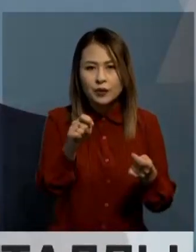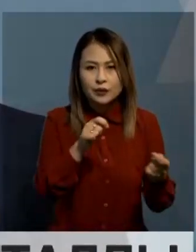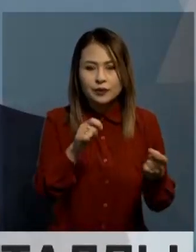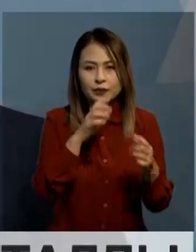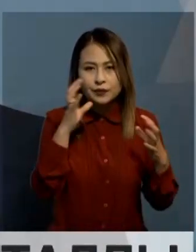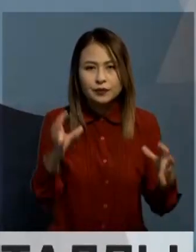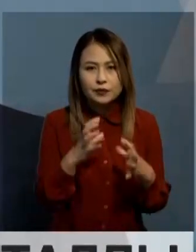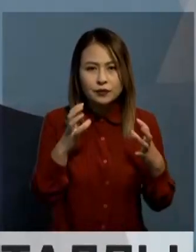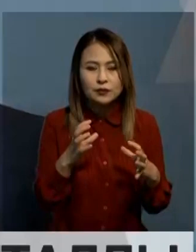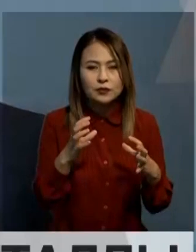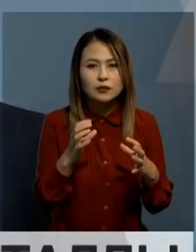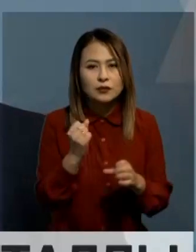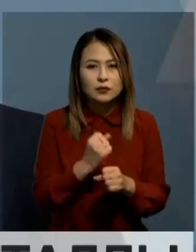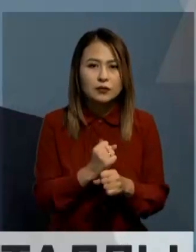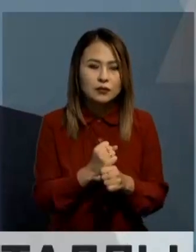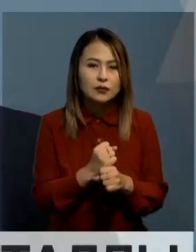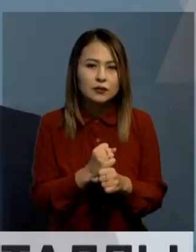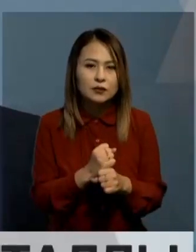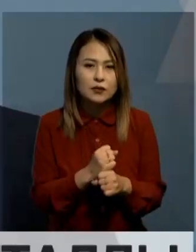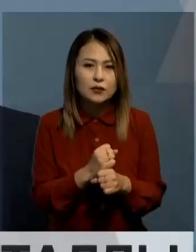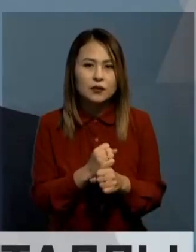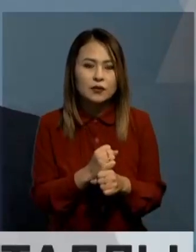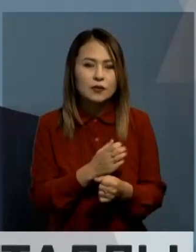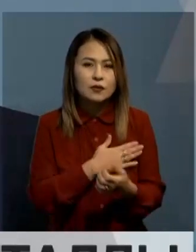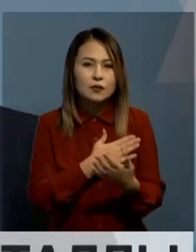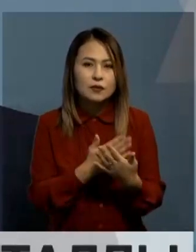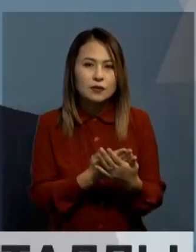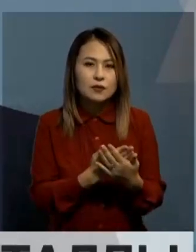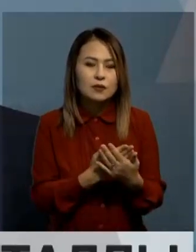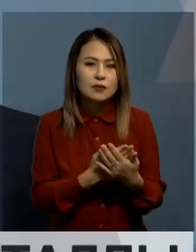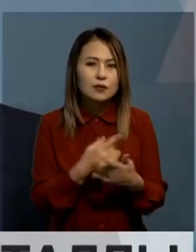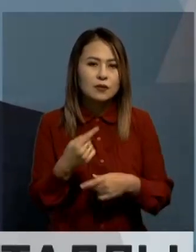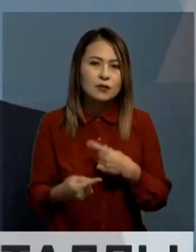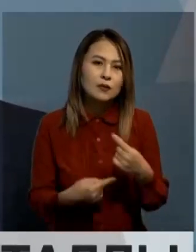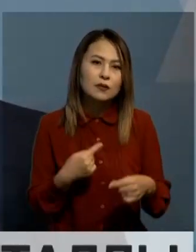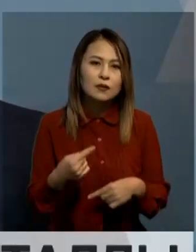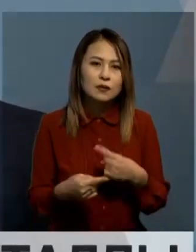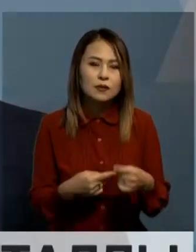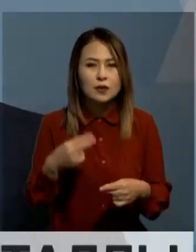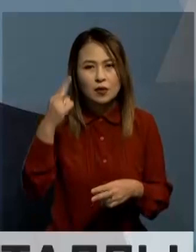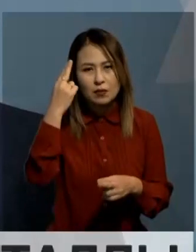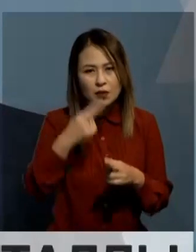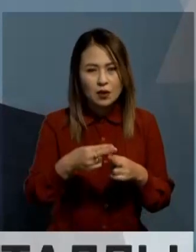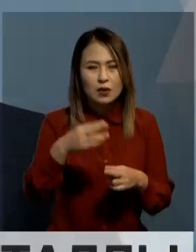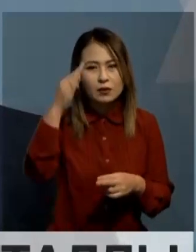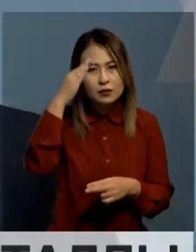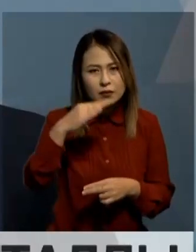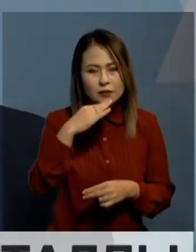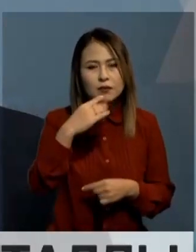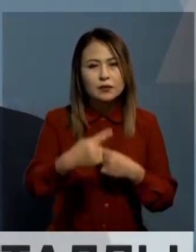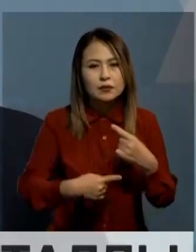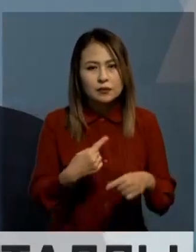осы Түрксібті қалаушы, Түрксібті салысқан біздің аталарымыз, ағайынды әкеміздің әкелері, онан